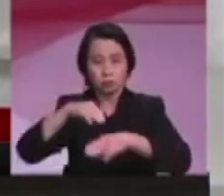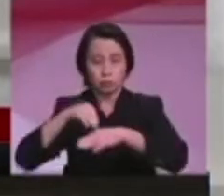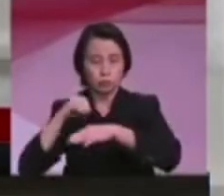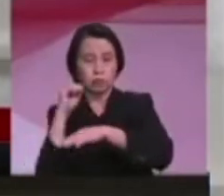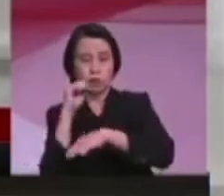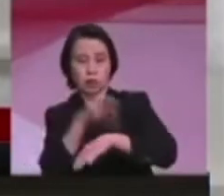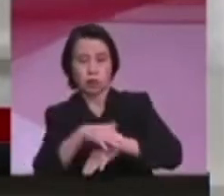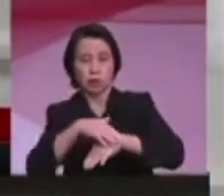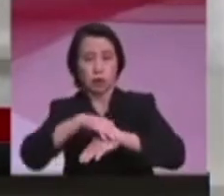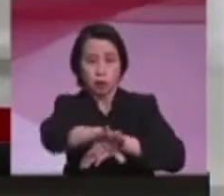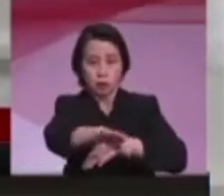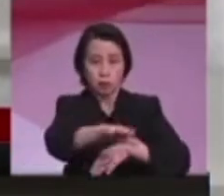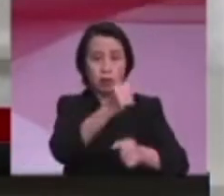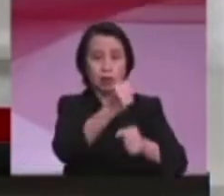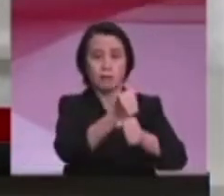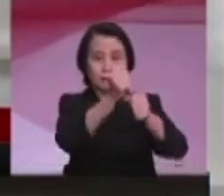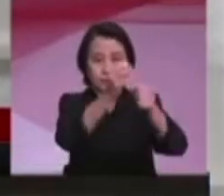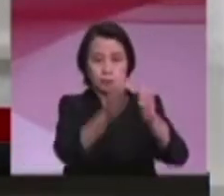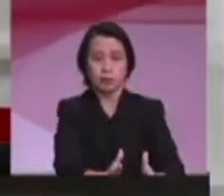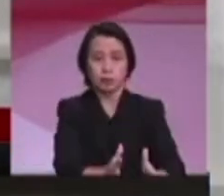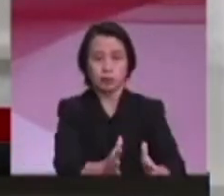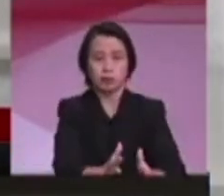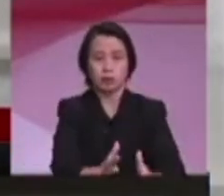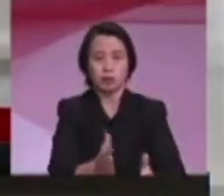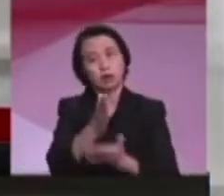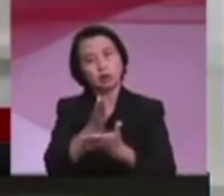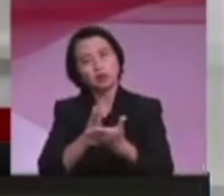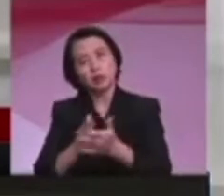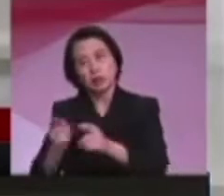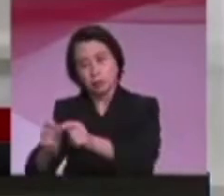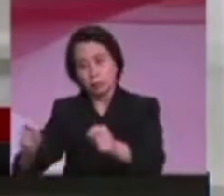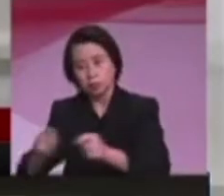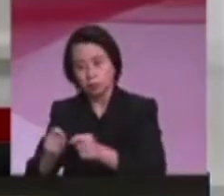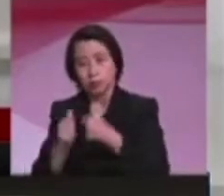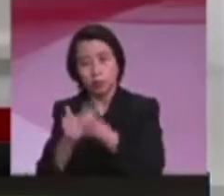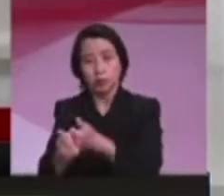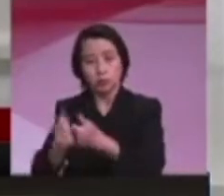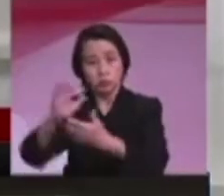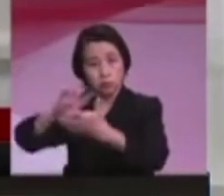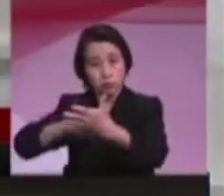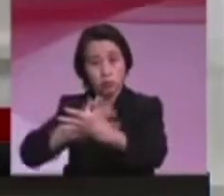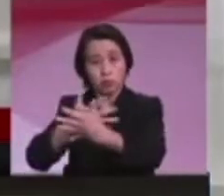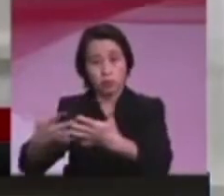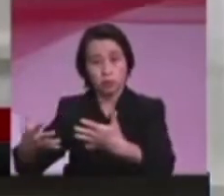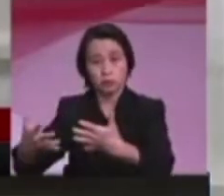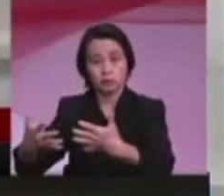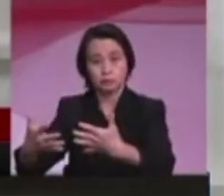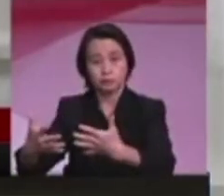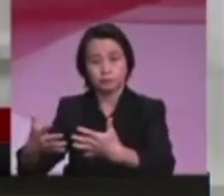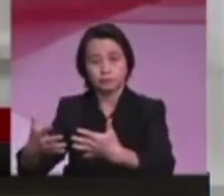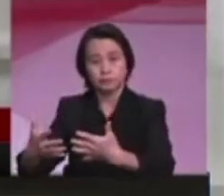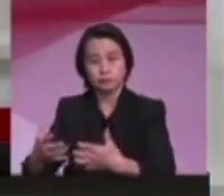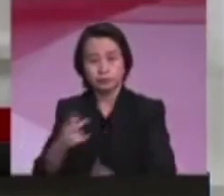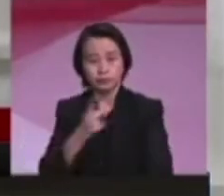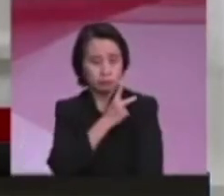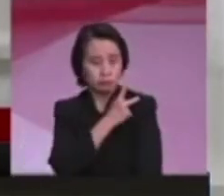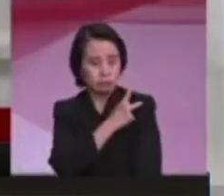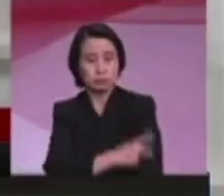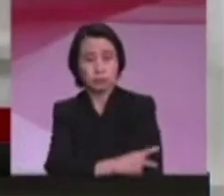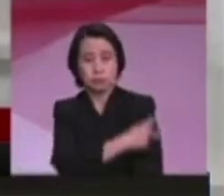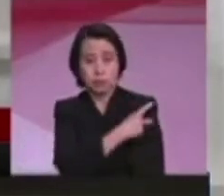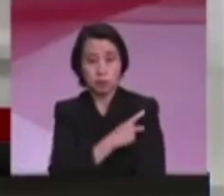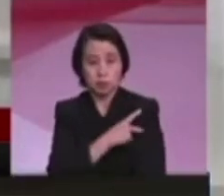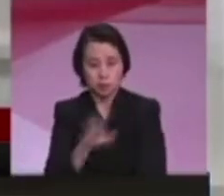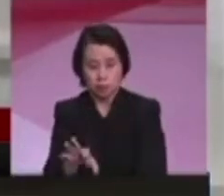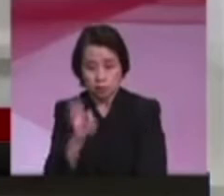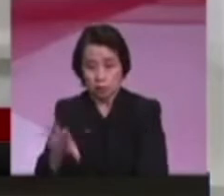pekerja. Dan di setengah tempat, mengikut jadual tersebut, klinik yang